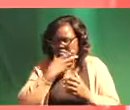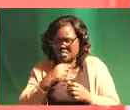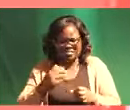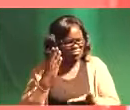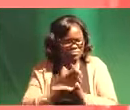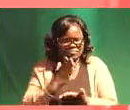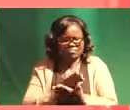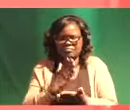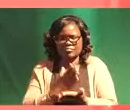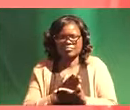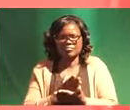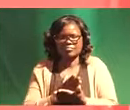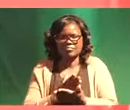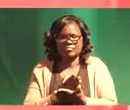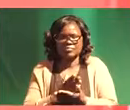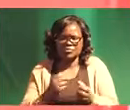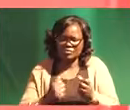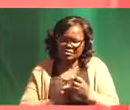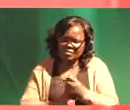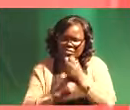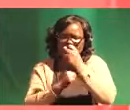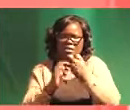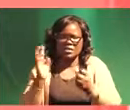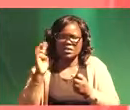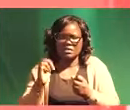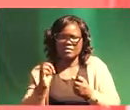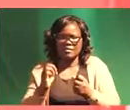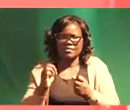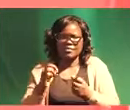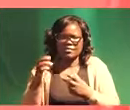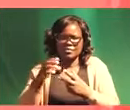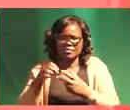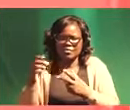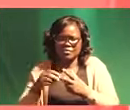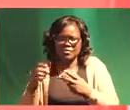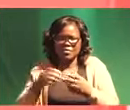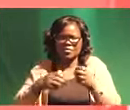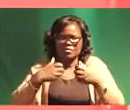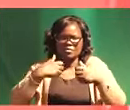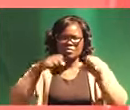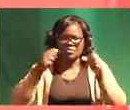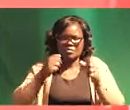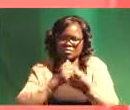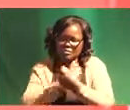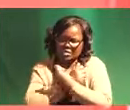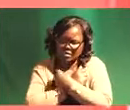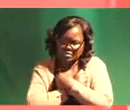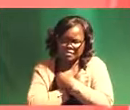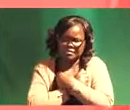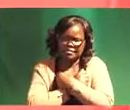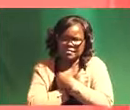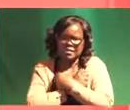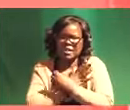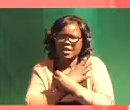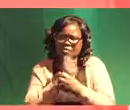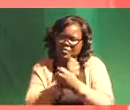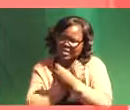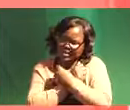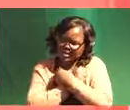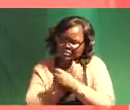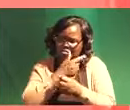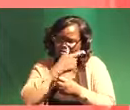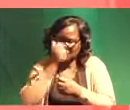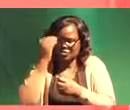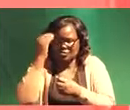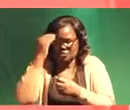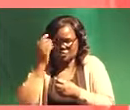kabisa? Tumushikirie. Tulichagua rais wewe kwa kukupenda. Na tunakupenda sababu